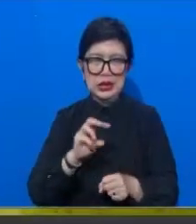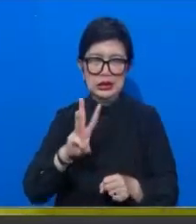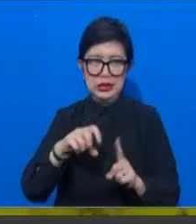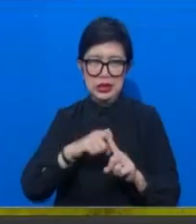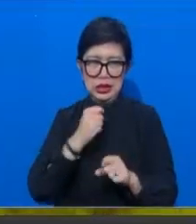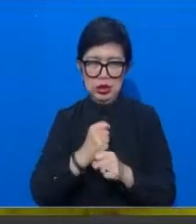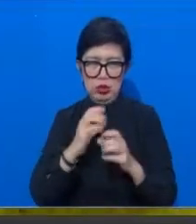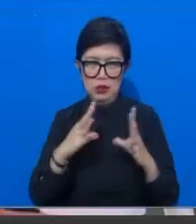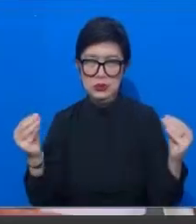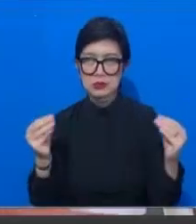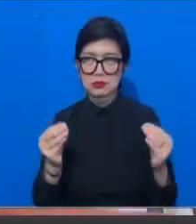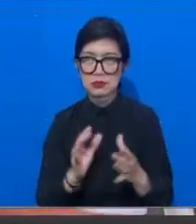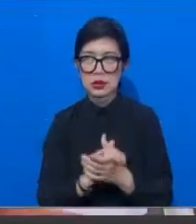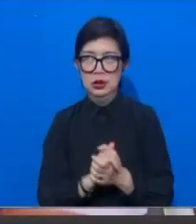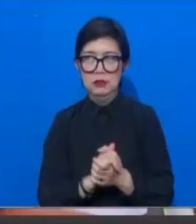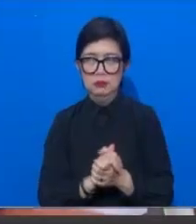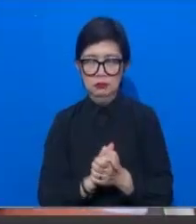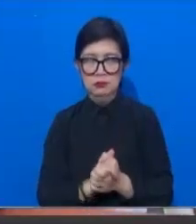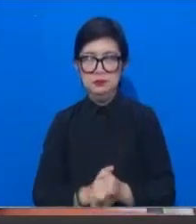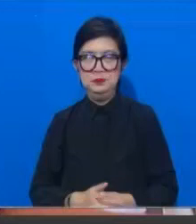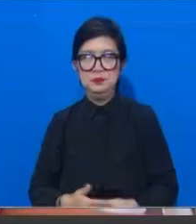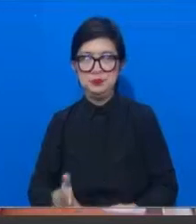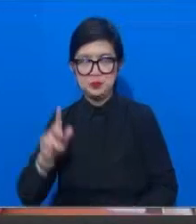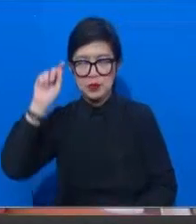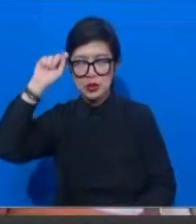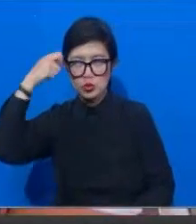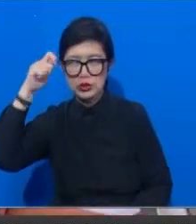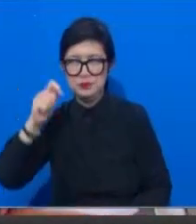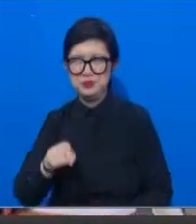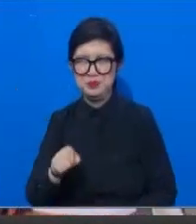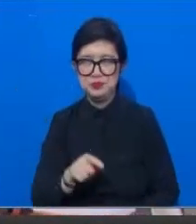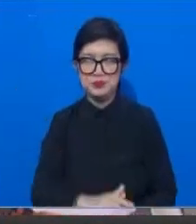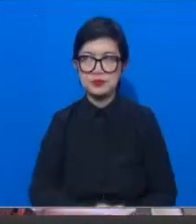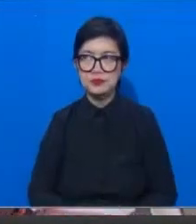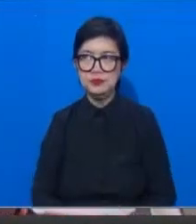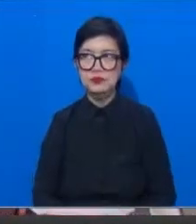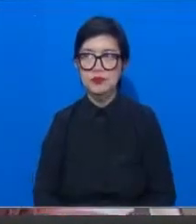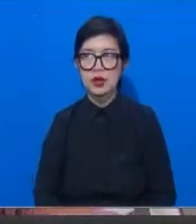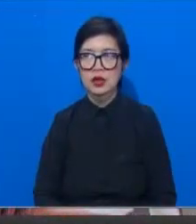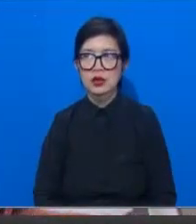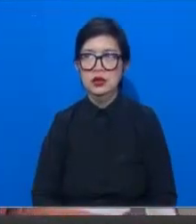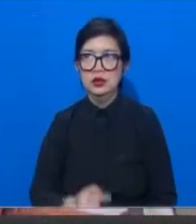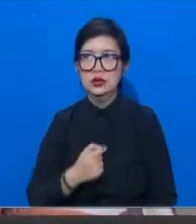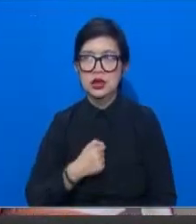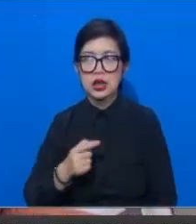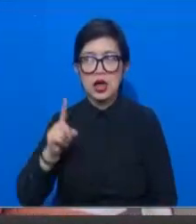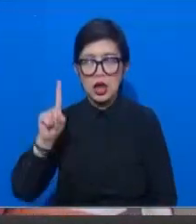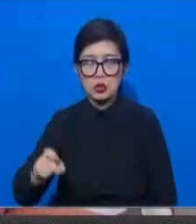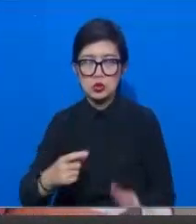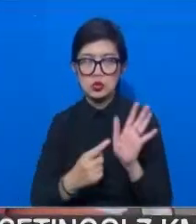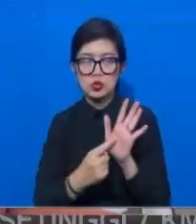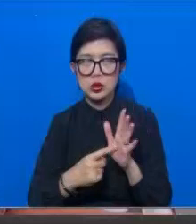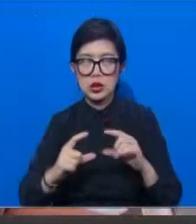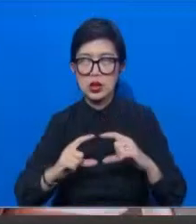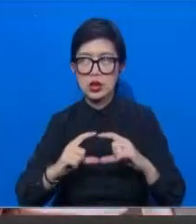Ya ribet, Mas. Sangat ribet kalau aku bilang sangat ribet karena harus ambil KTP. Belum nanti kalau KTP